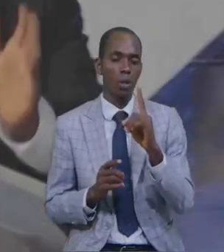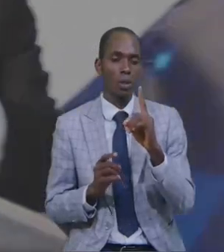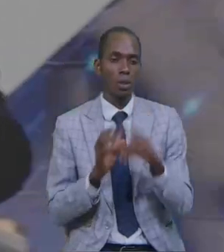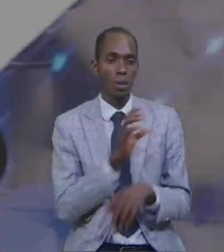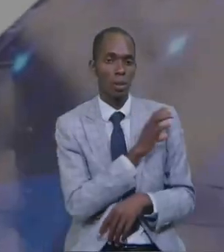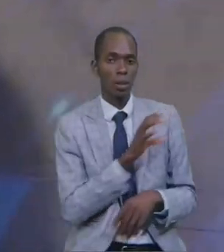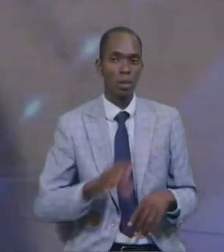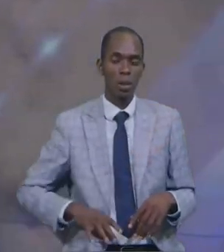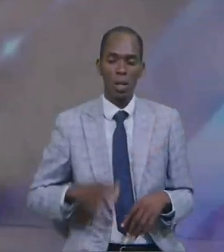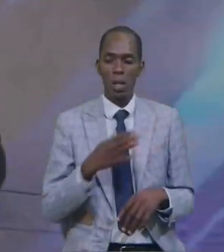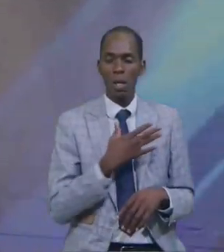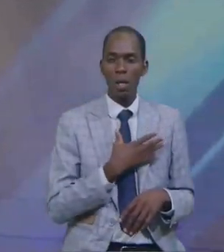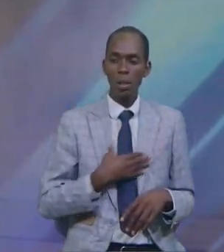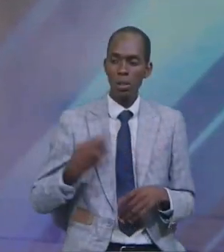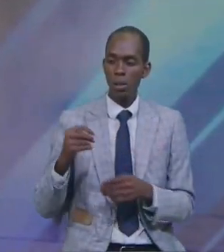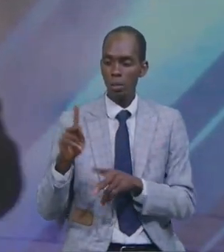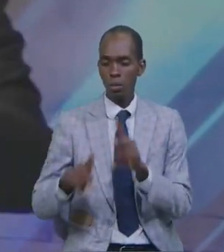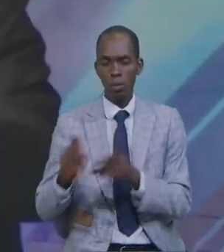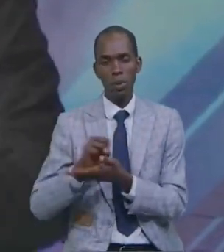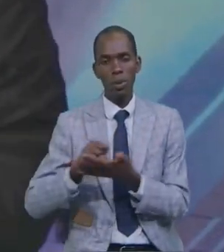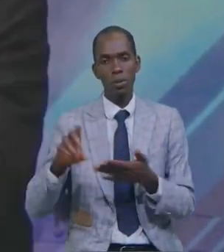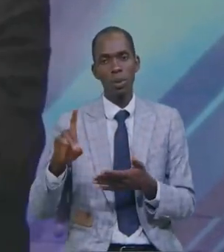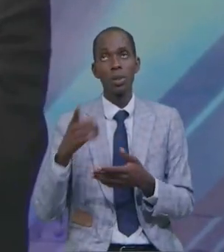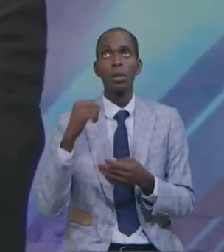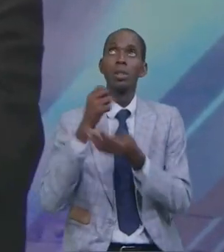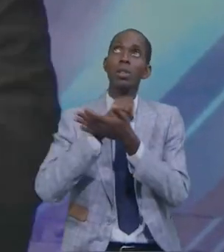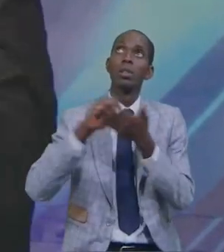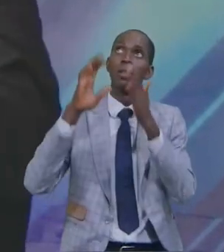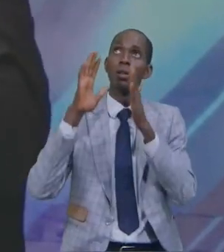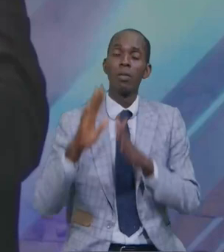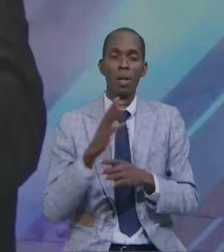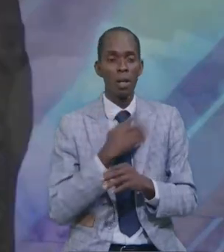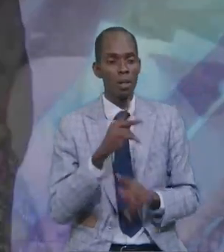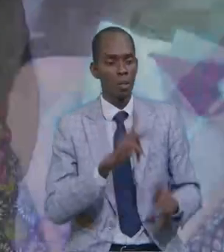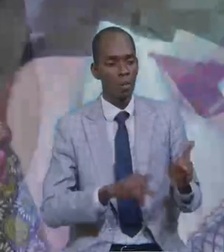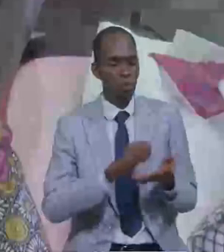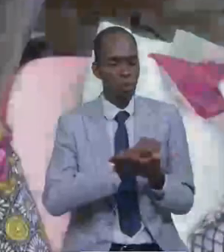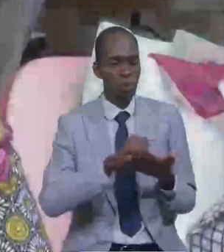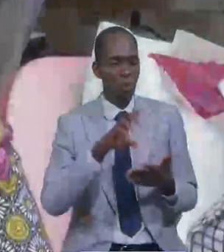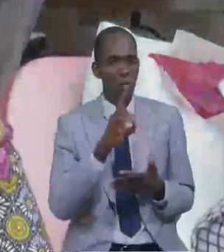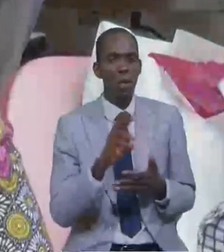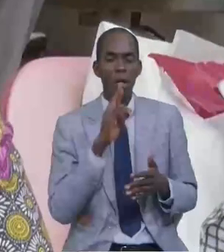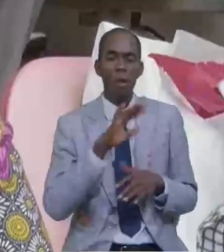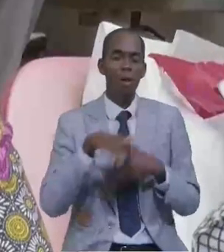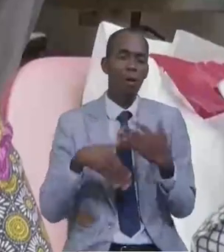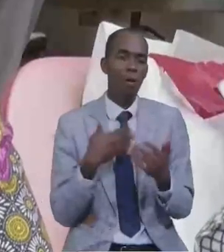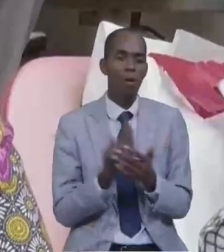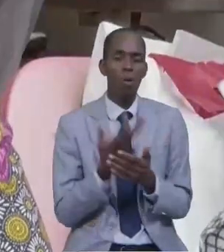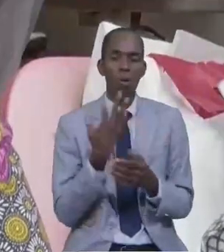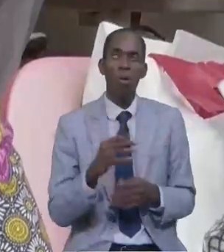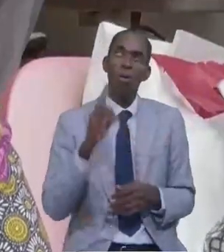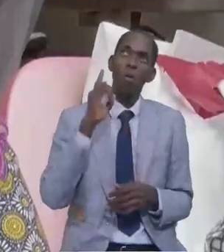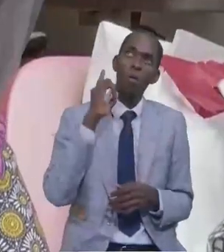sont sanctifiés, ils sont tous issus d'un seul. C'est pour cela qu'il n'a pas honte